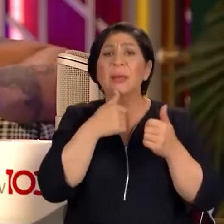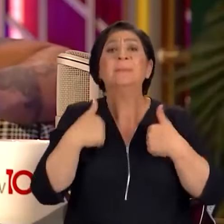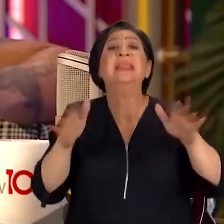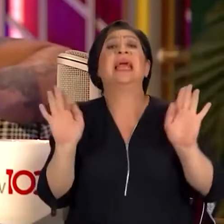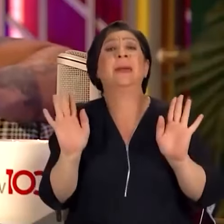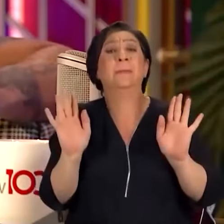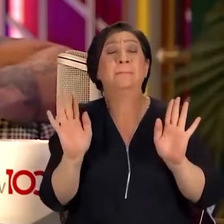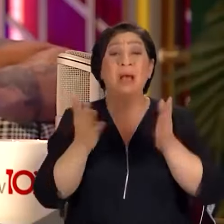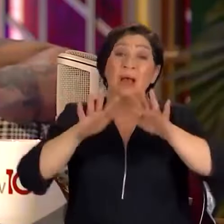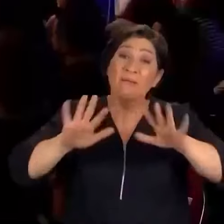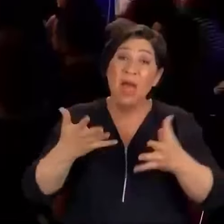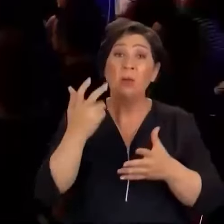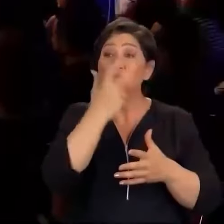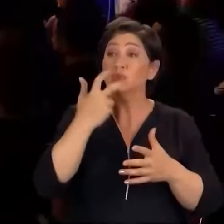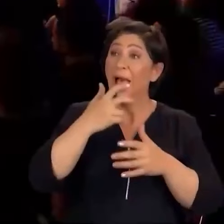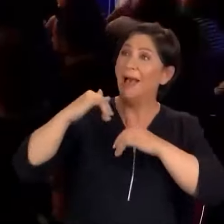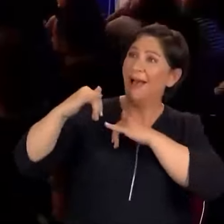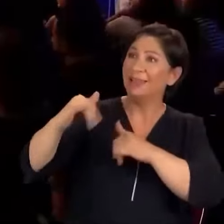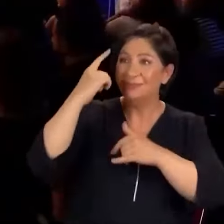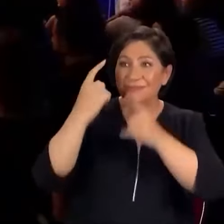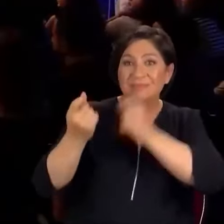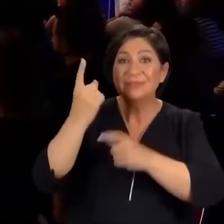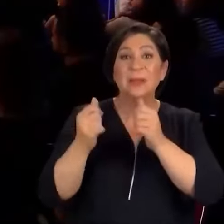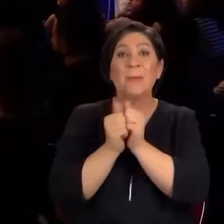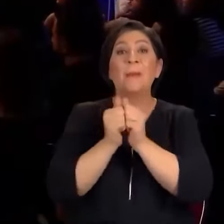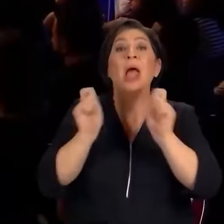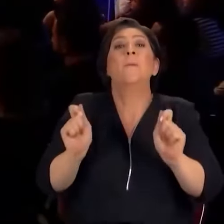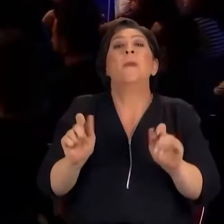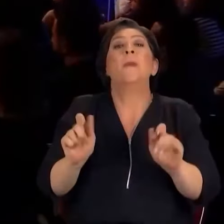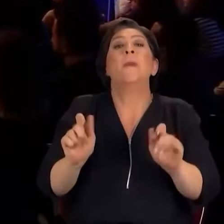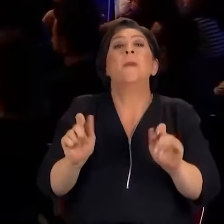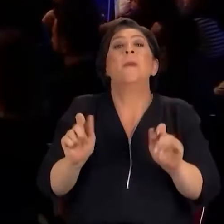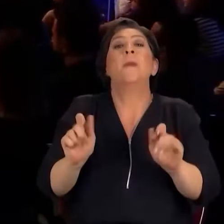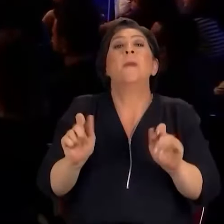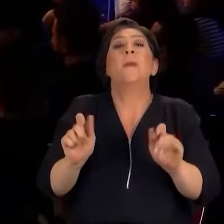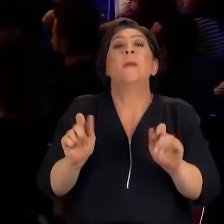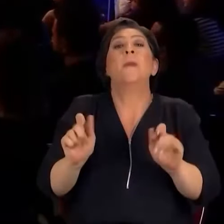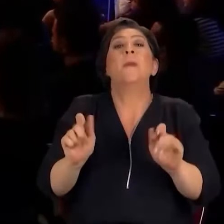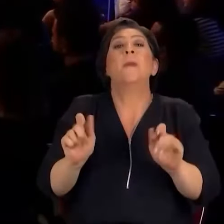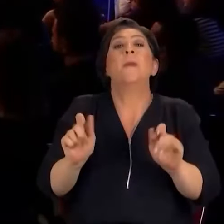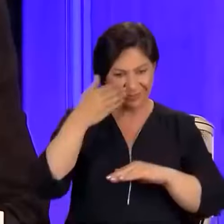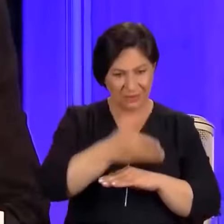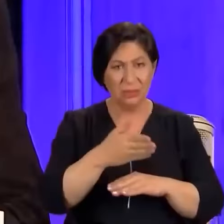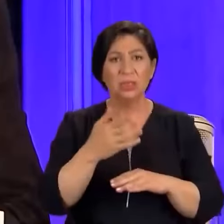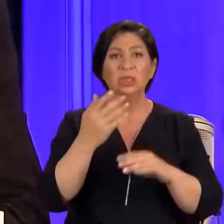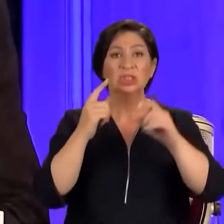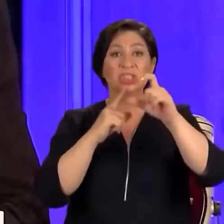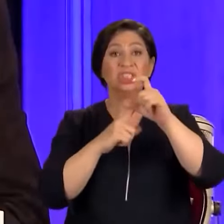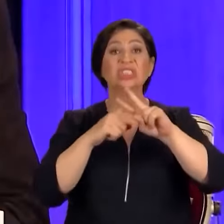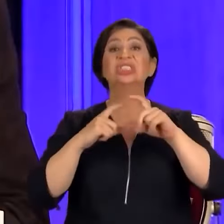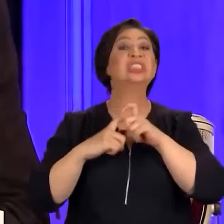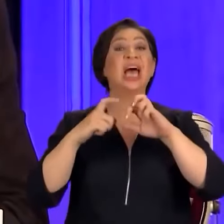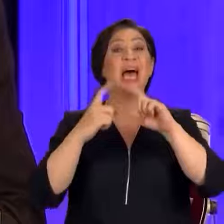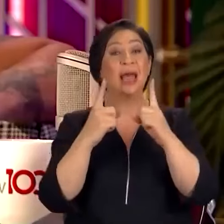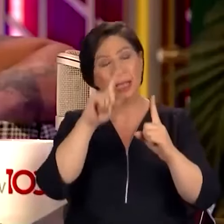değilim. Ya da her müzisyen arkadaşımla bir şeyler üretemiyorum. Mesela çalışmak için stüdyoya gittim. gittiğimde ben mesela Çağrı ile yalnız kalmayı